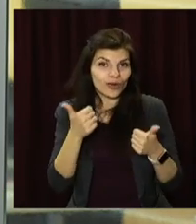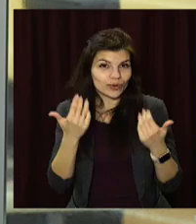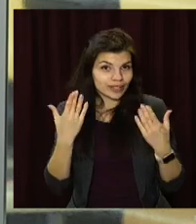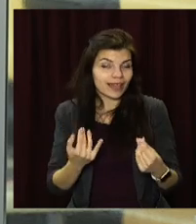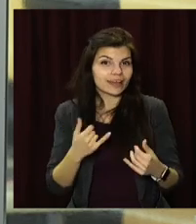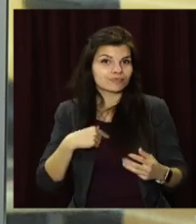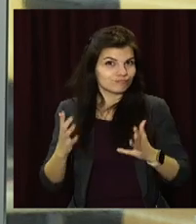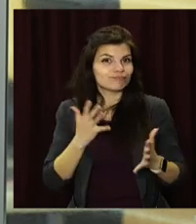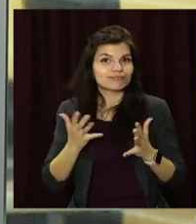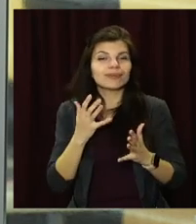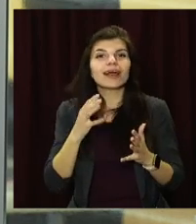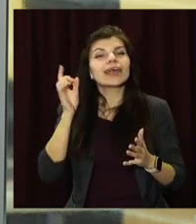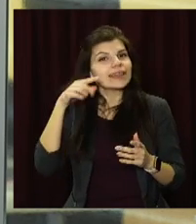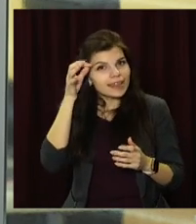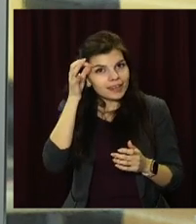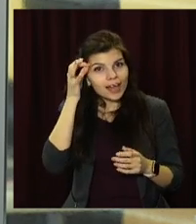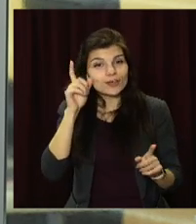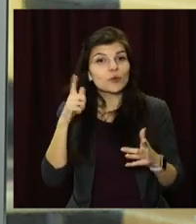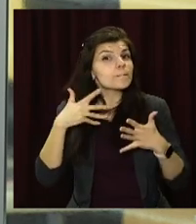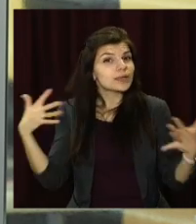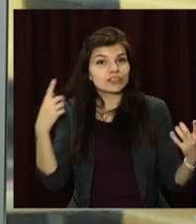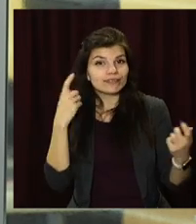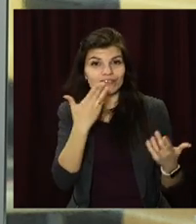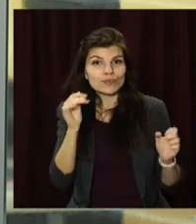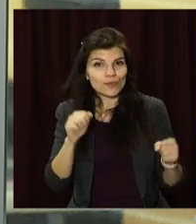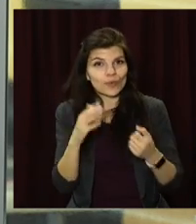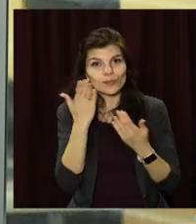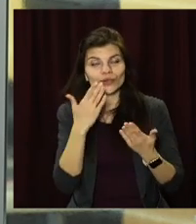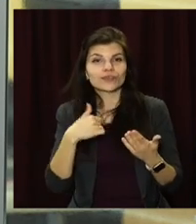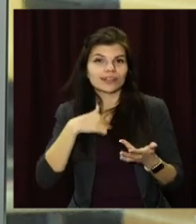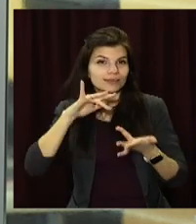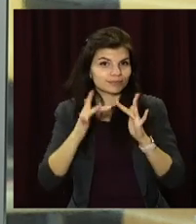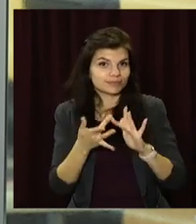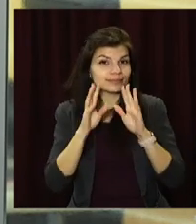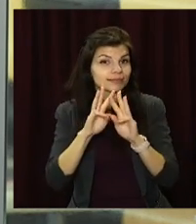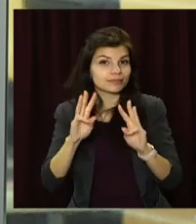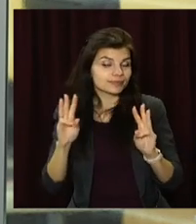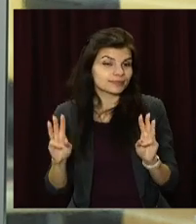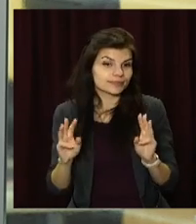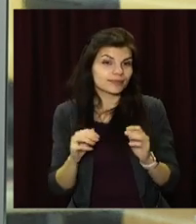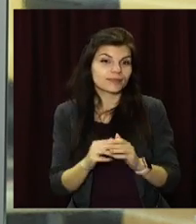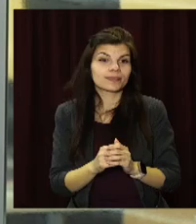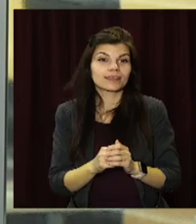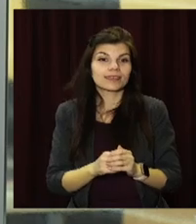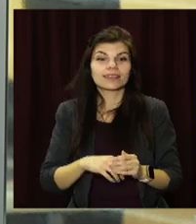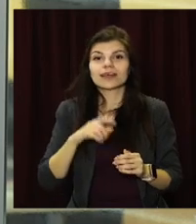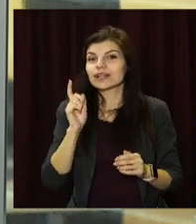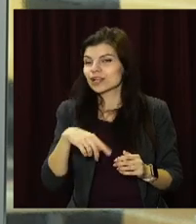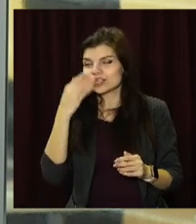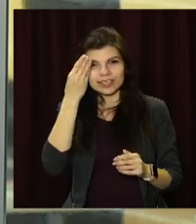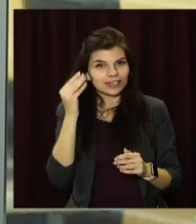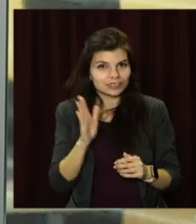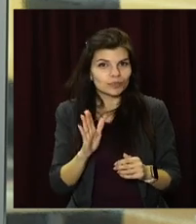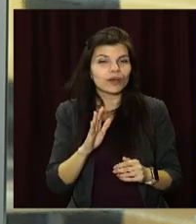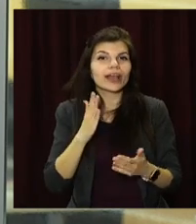та натхнення. І традиційно нагадую, що більше інформації ви зможете прочитати на нашому сайті opentv.media. Не забувайте